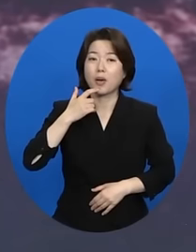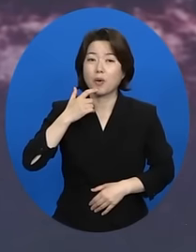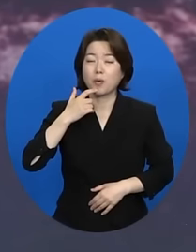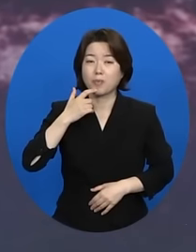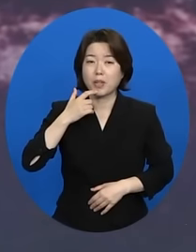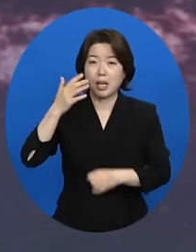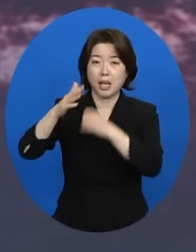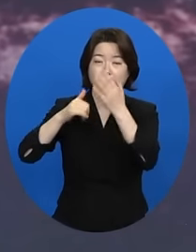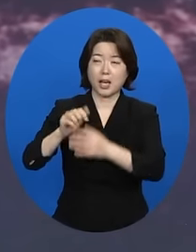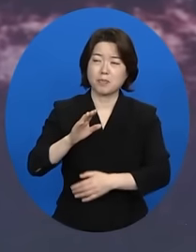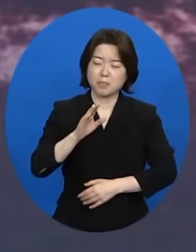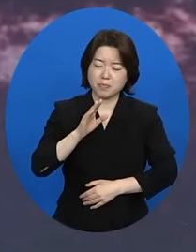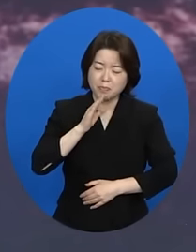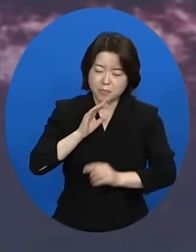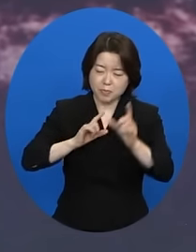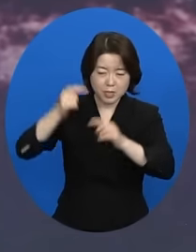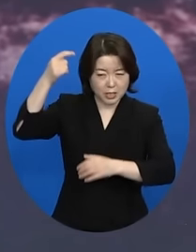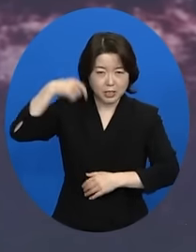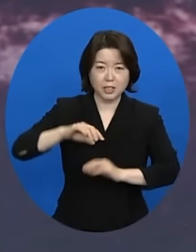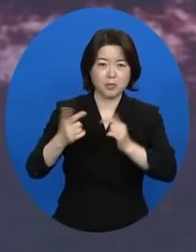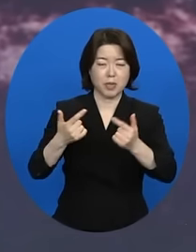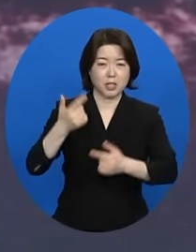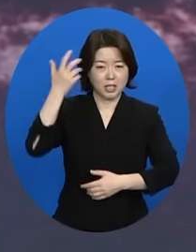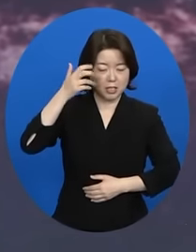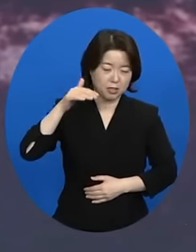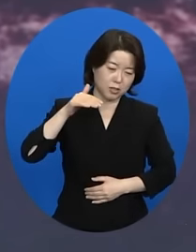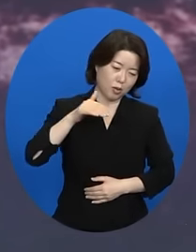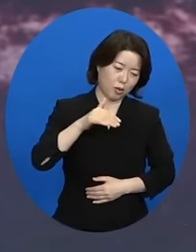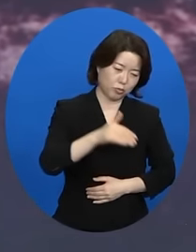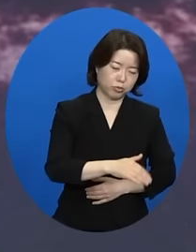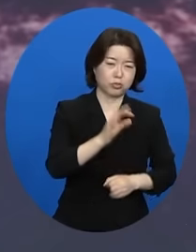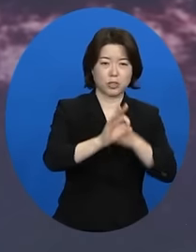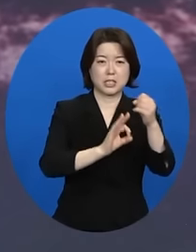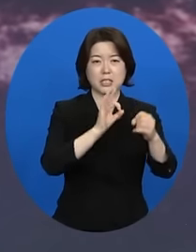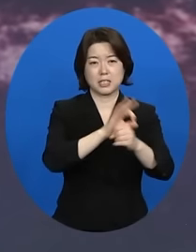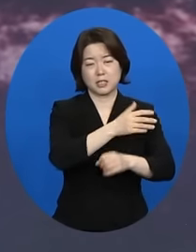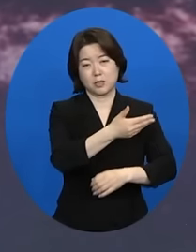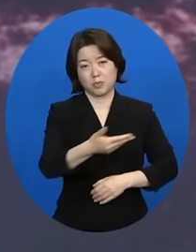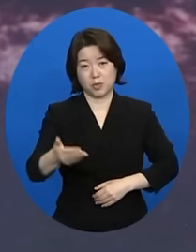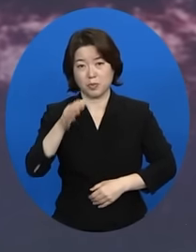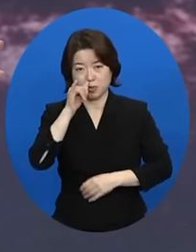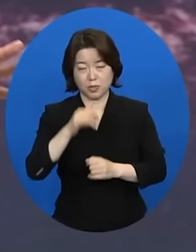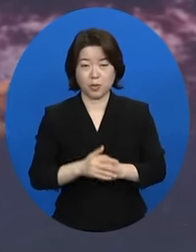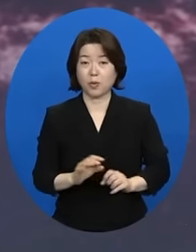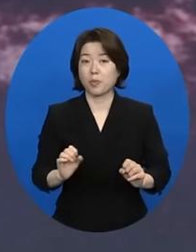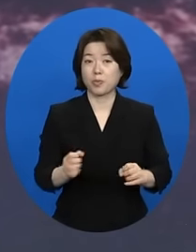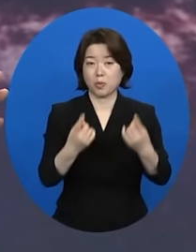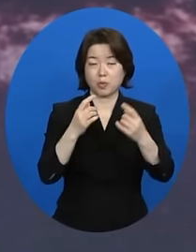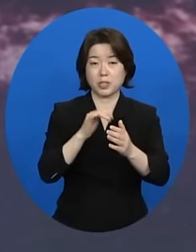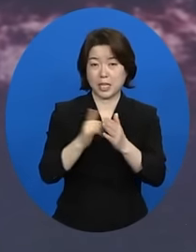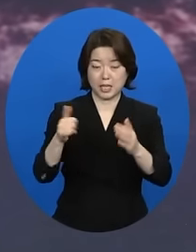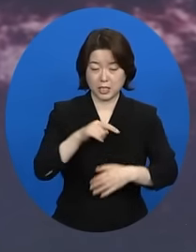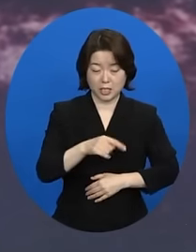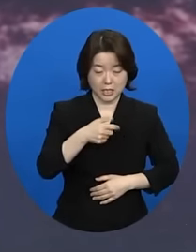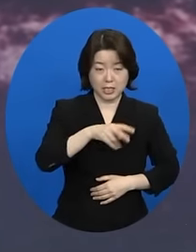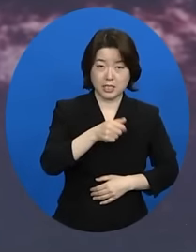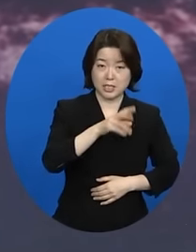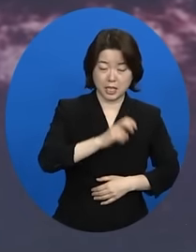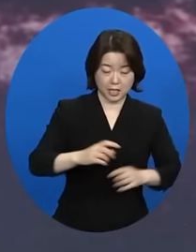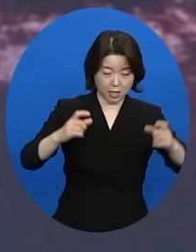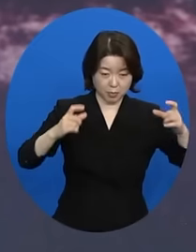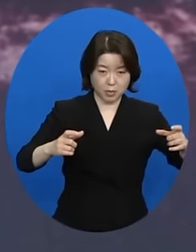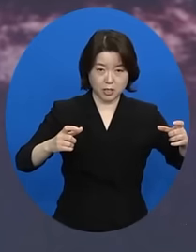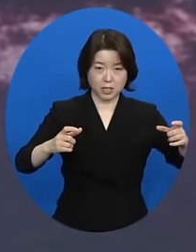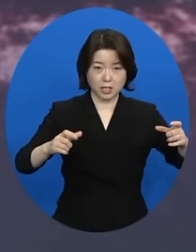실제가 아니었던 영적인 침체 10년의 세월이었습니다. 동시에 가족들이 이 세겜이라는 이 세속